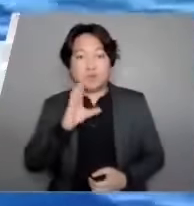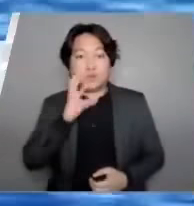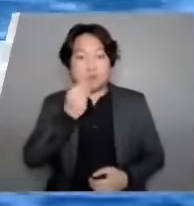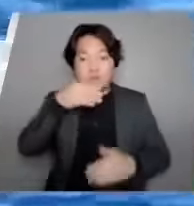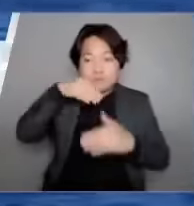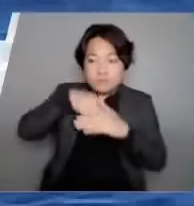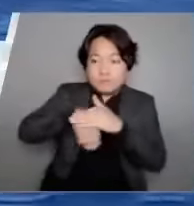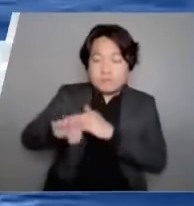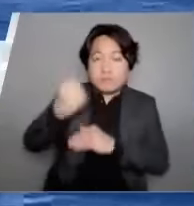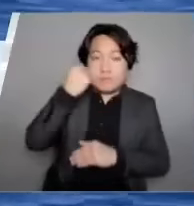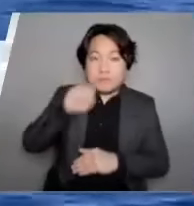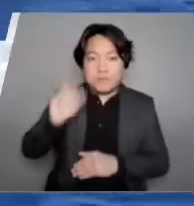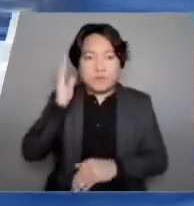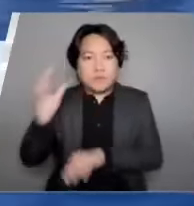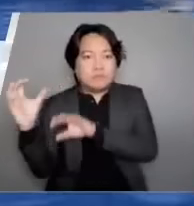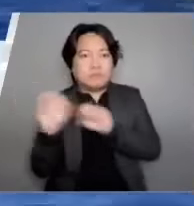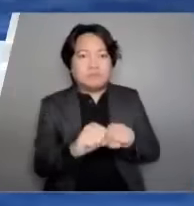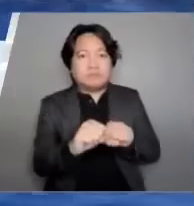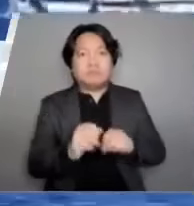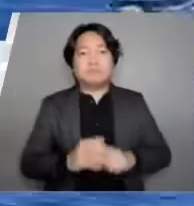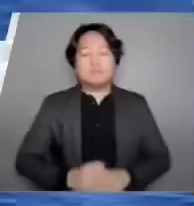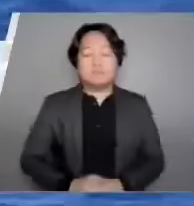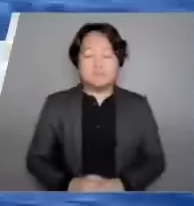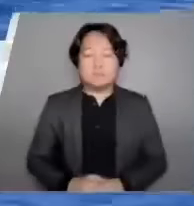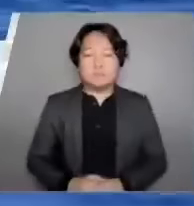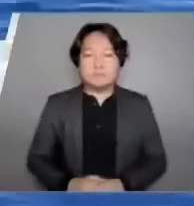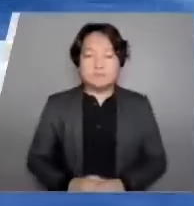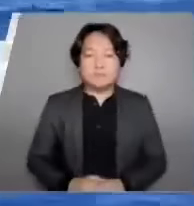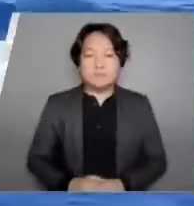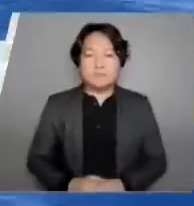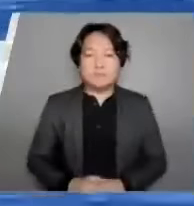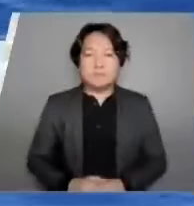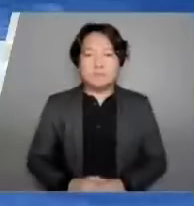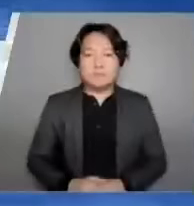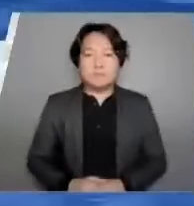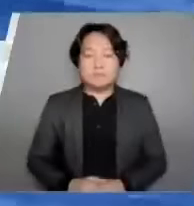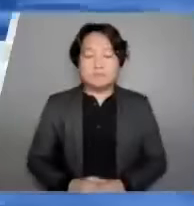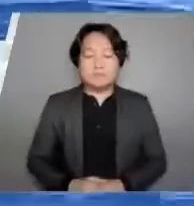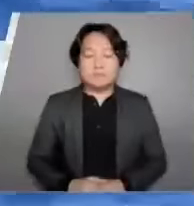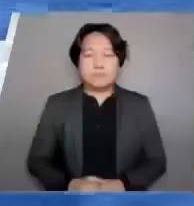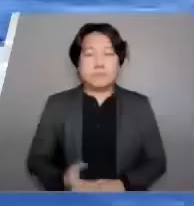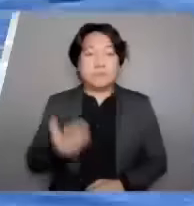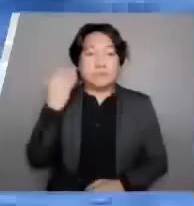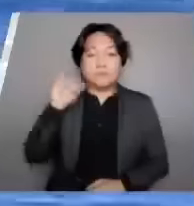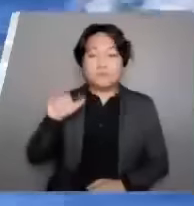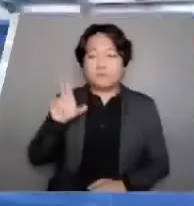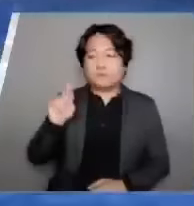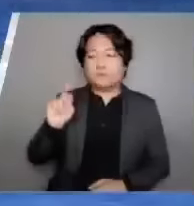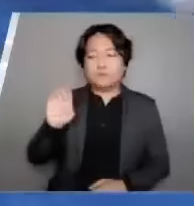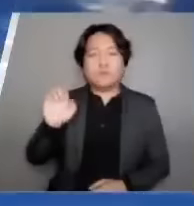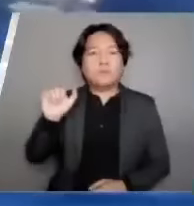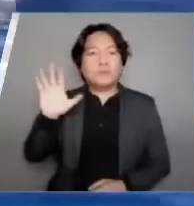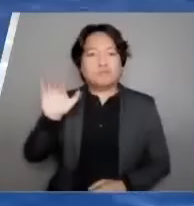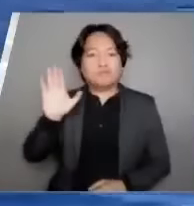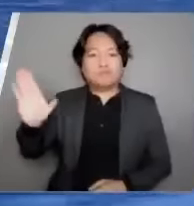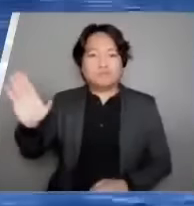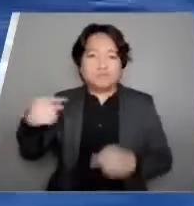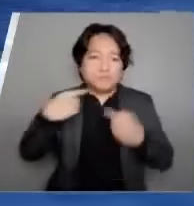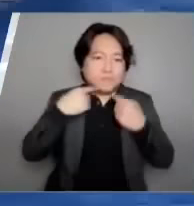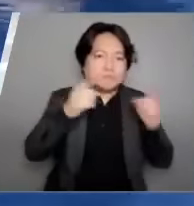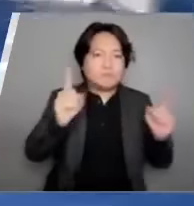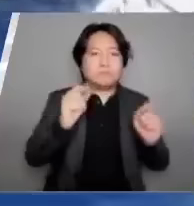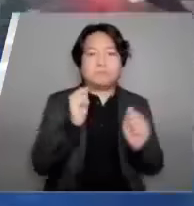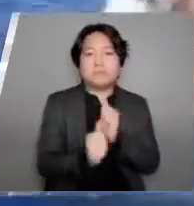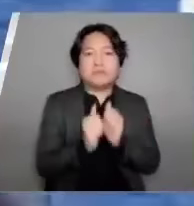kanilang katubigan at maritime borders na sinimulang pairalin noong June 15. Mamaya, anong dinala kami sa China? Hindi namin alam kung sa